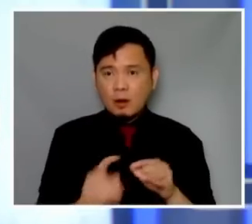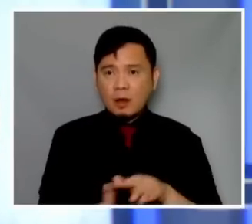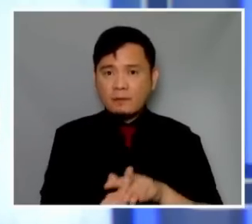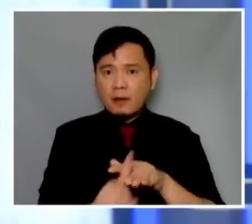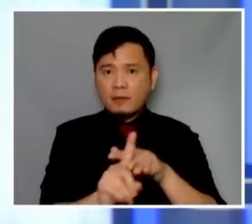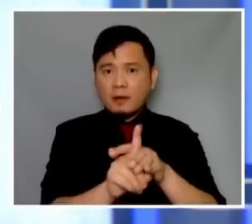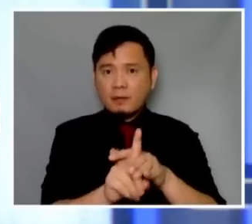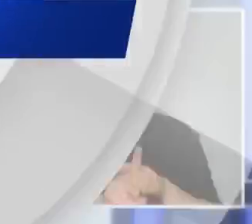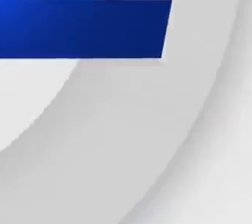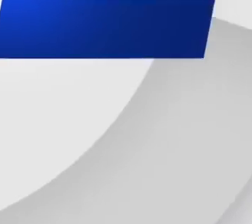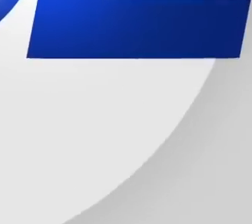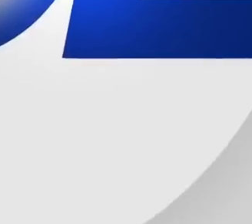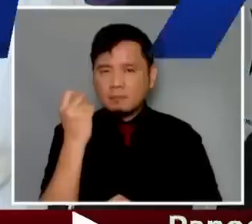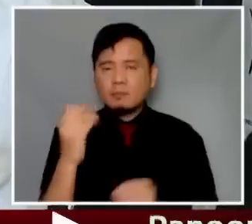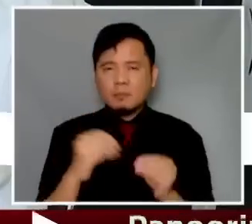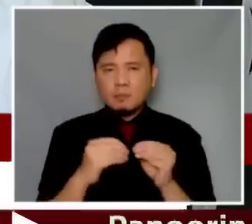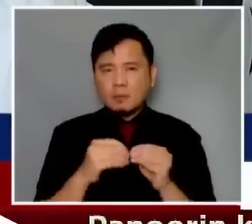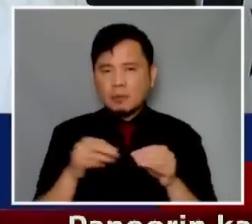El Chico.